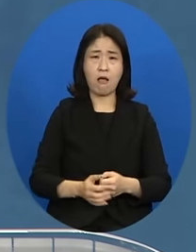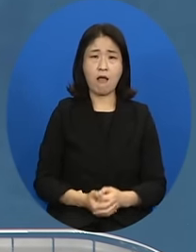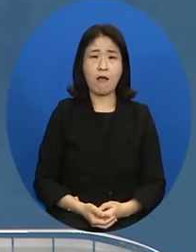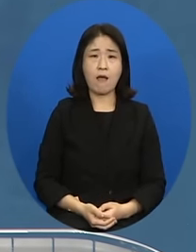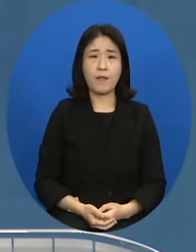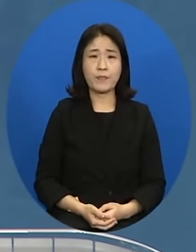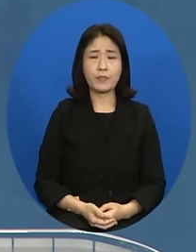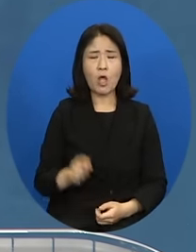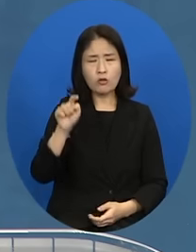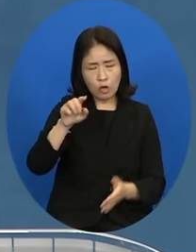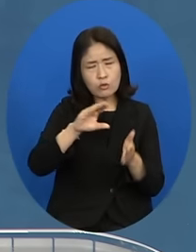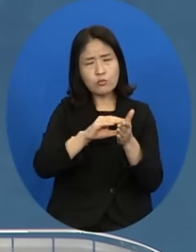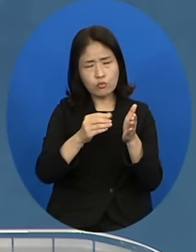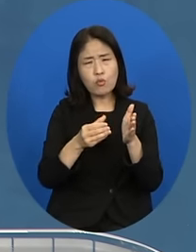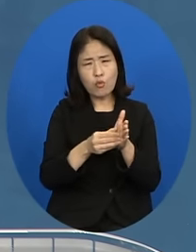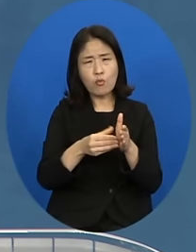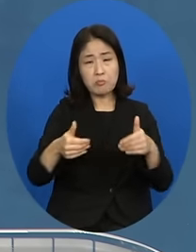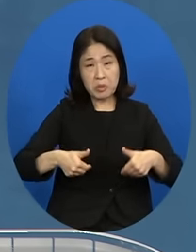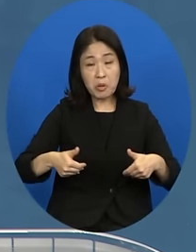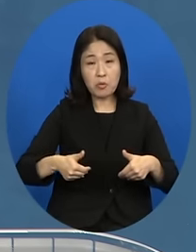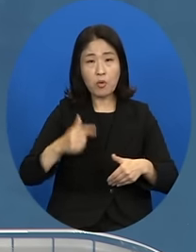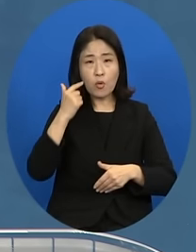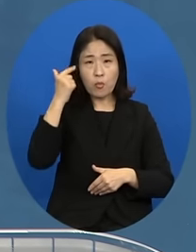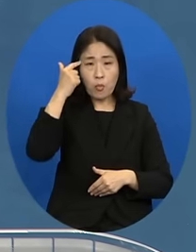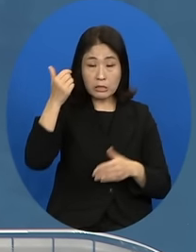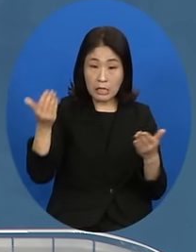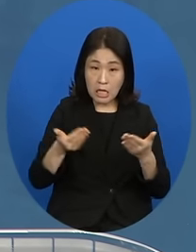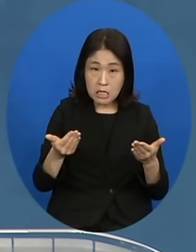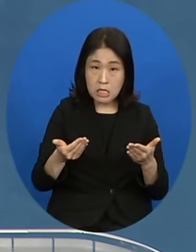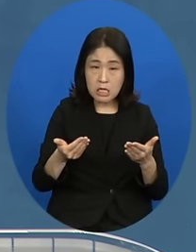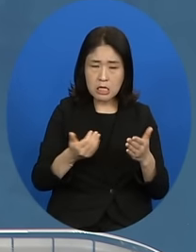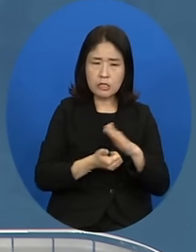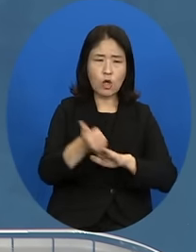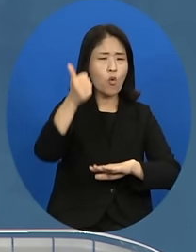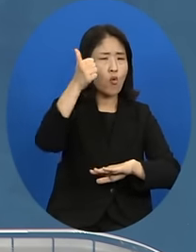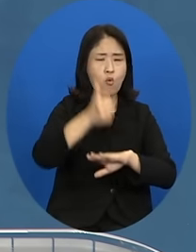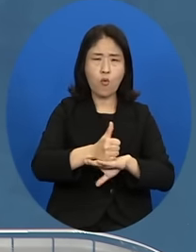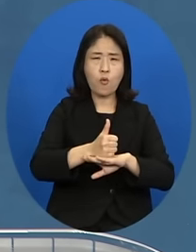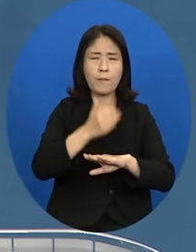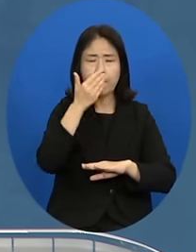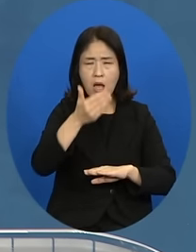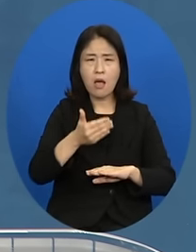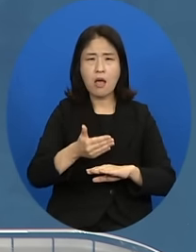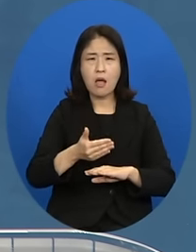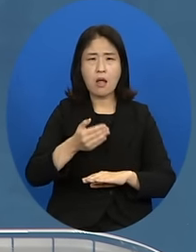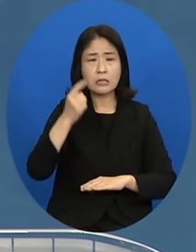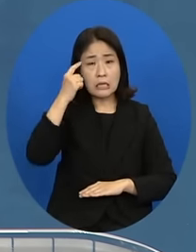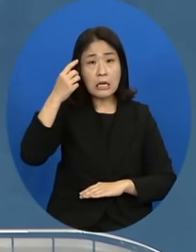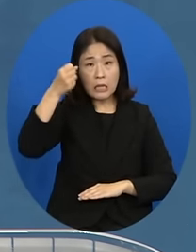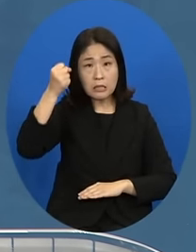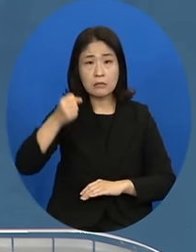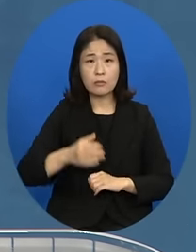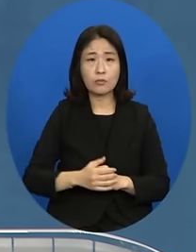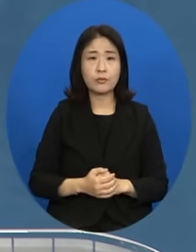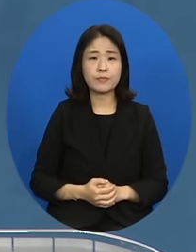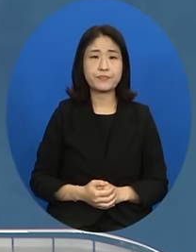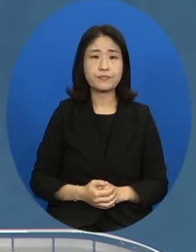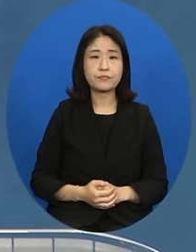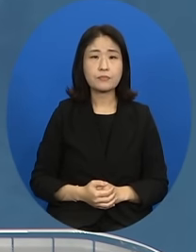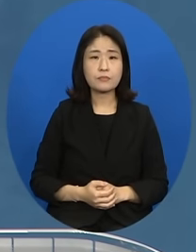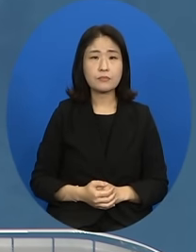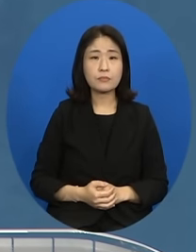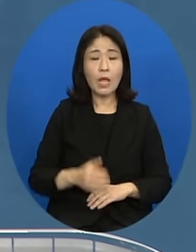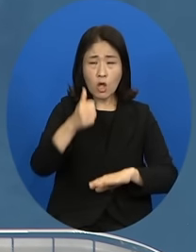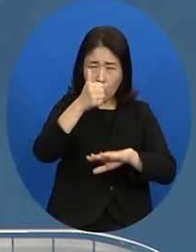저 정도는 해야 목회도 소위 성공하는 것이구나. 그리고 그래야